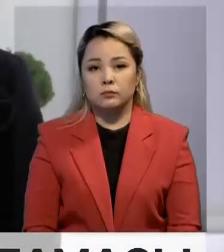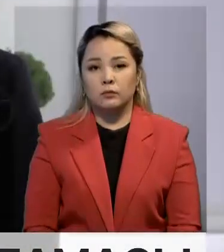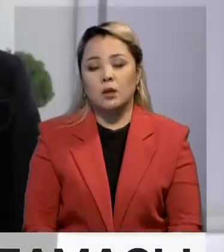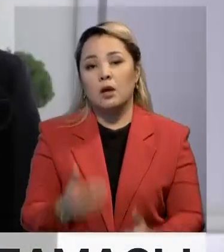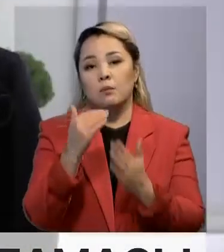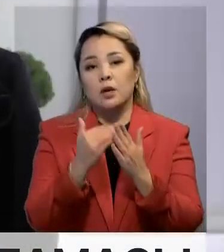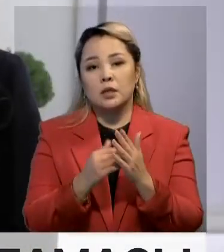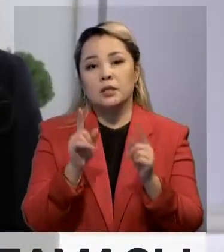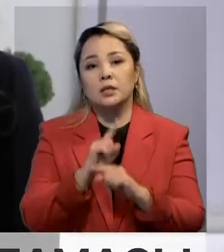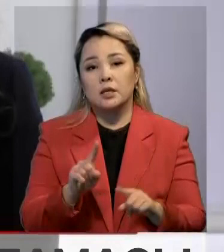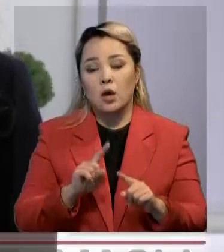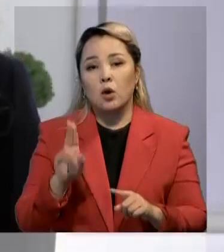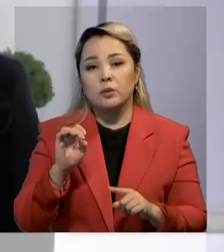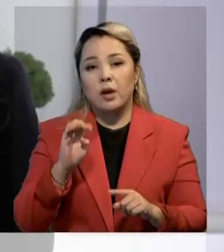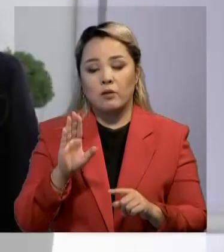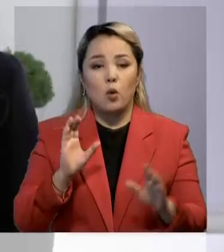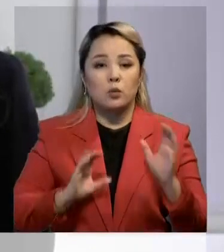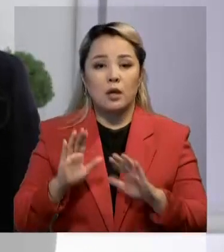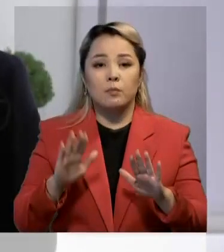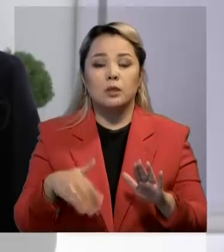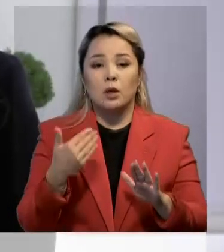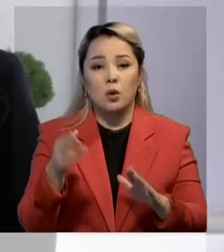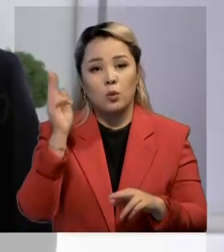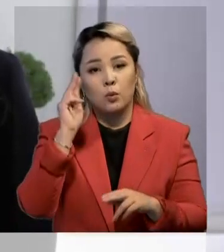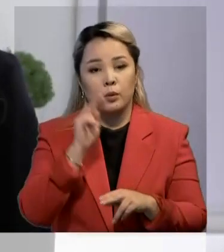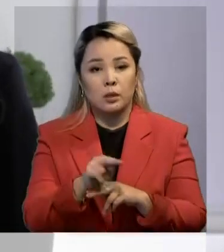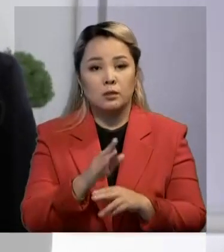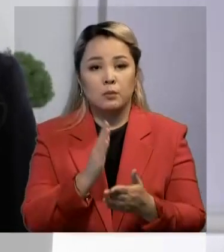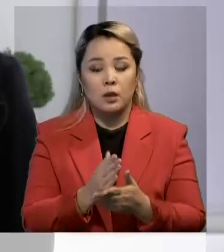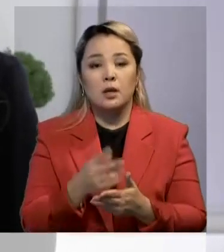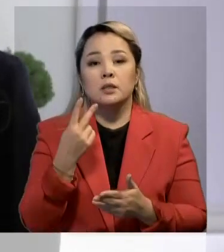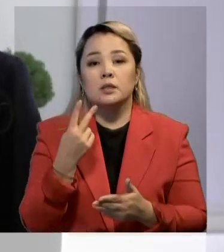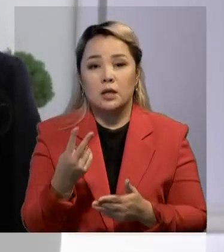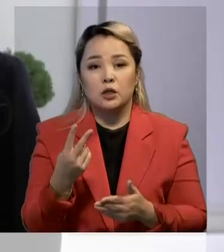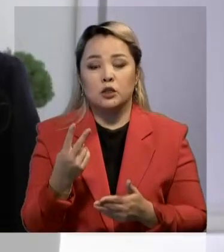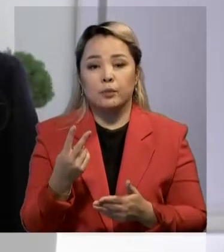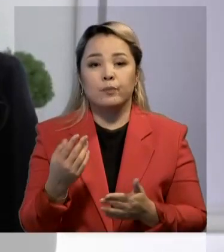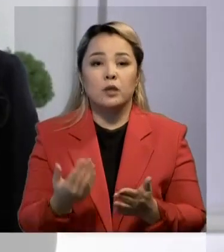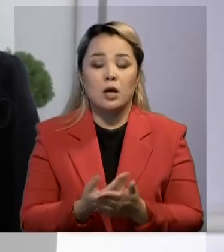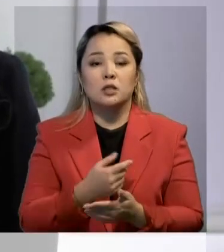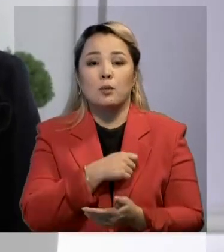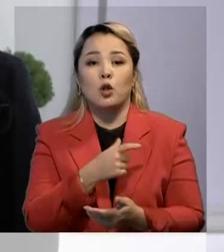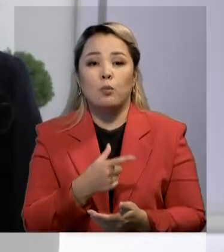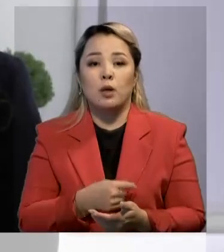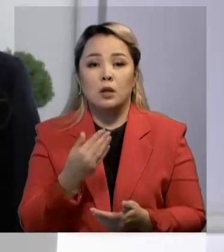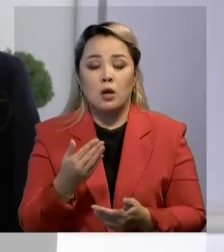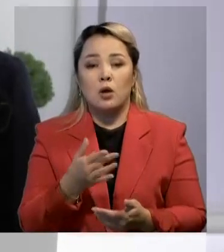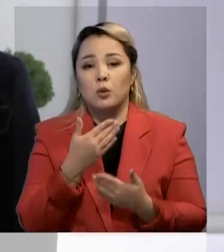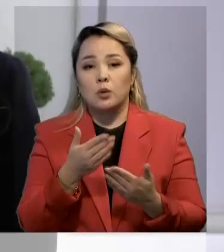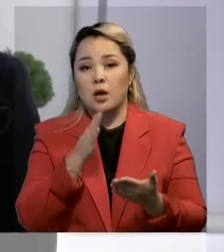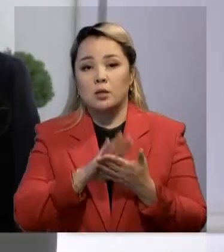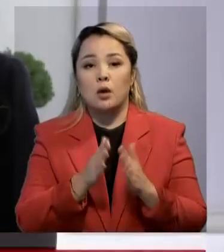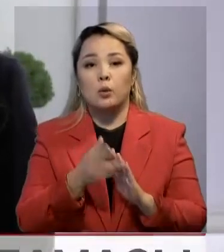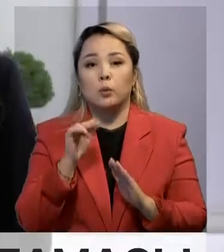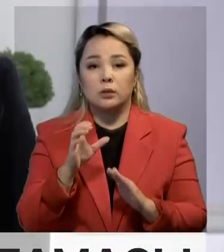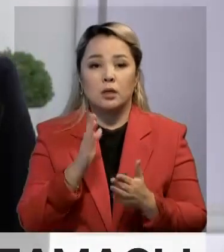Бағдарламаның ерекшелігі Қозыбаев университетінде оқиды, бірақ екі жаңағы дипломды соңғы курста